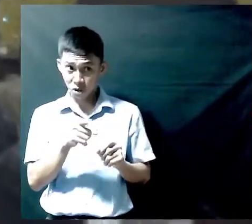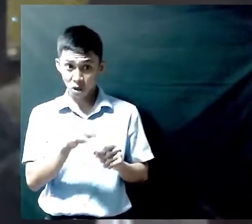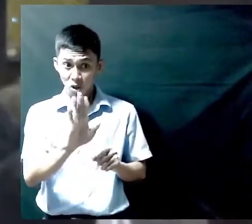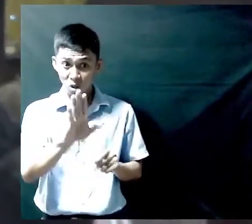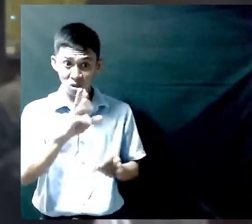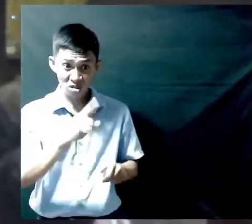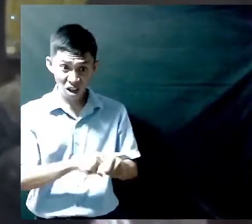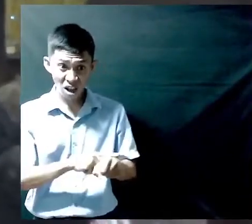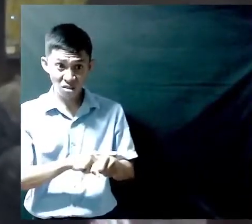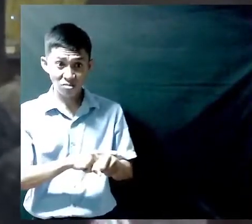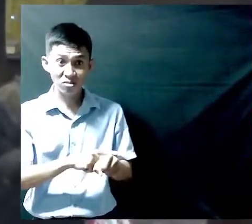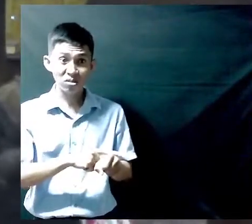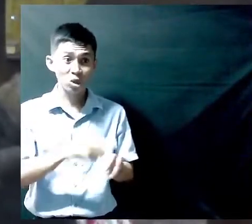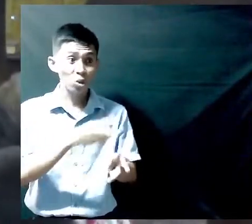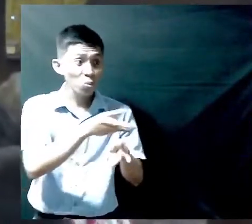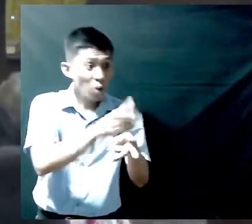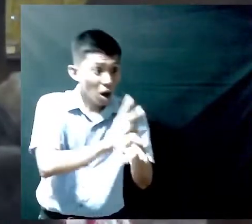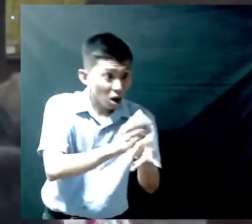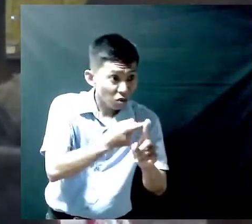Pag may offering na, ang hirap.